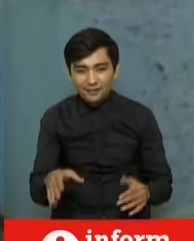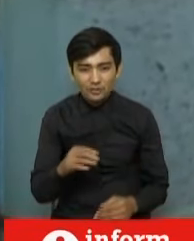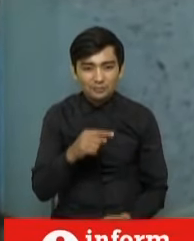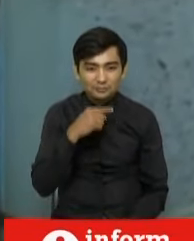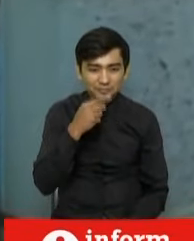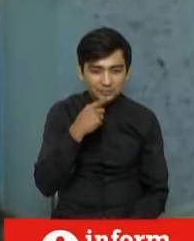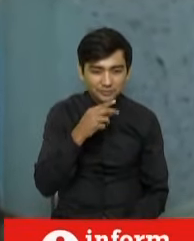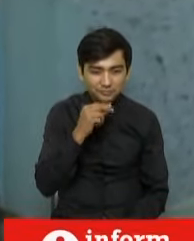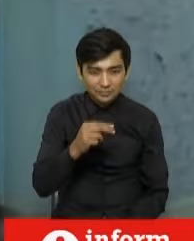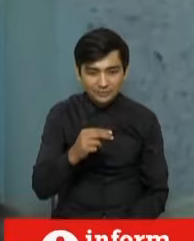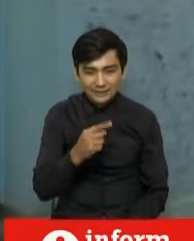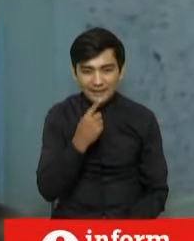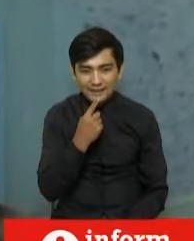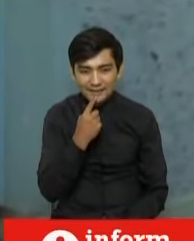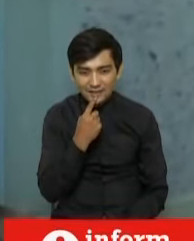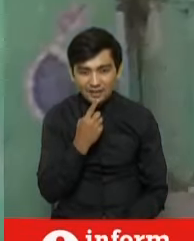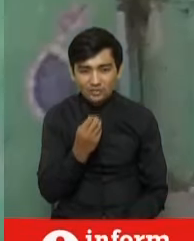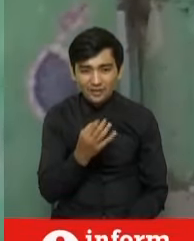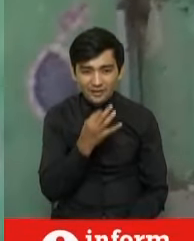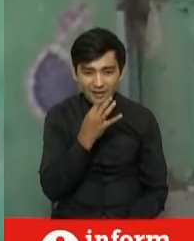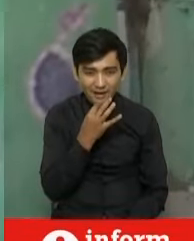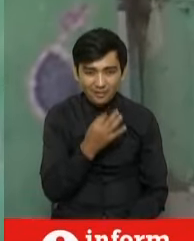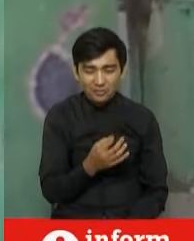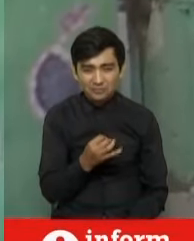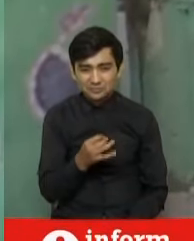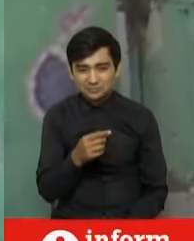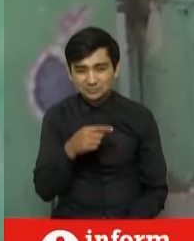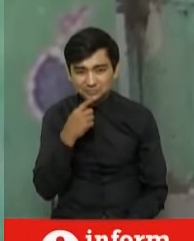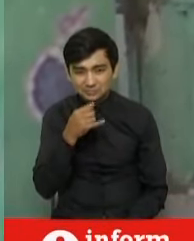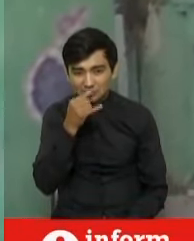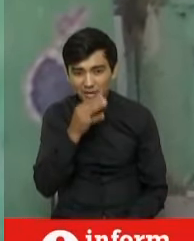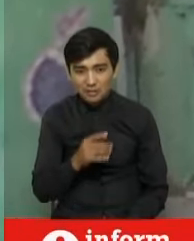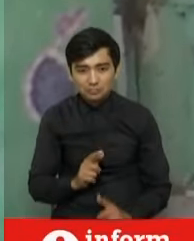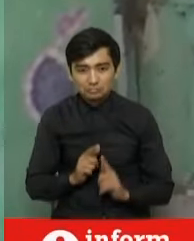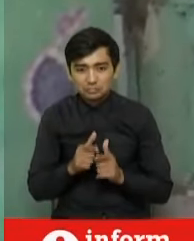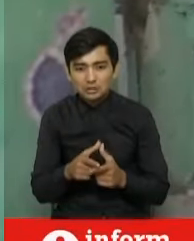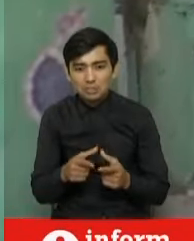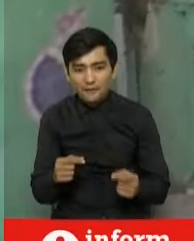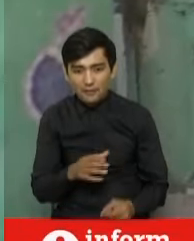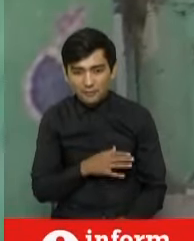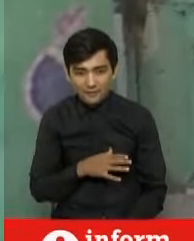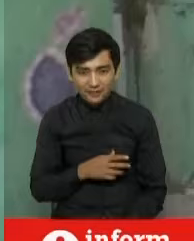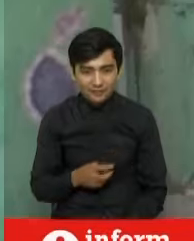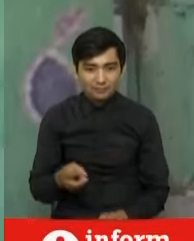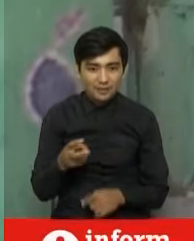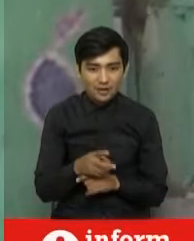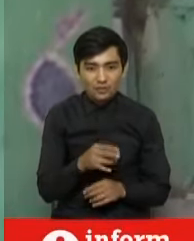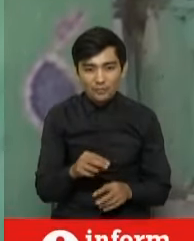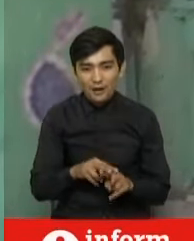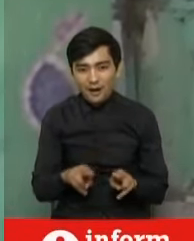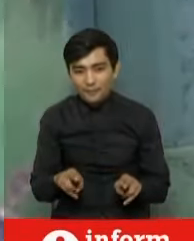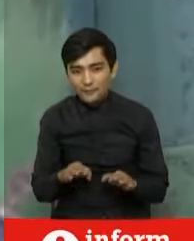сөйлеуге тілдері жетпей, сондай справкамен келіп жатады. Бірақ та біз ондай балаларды